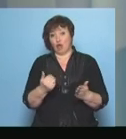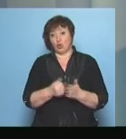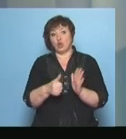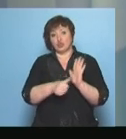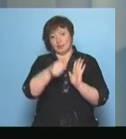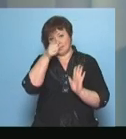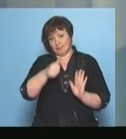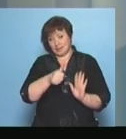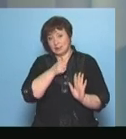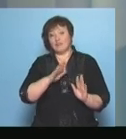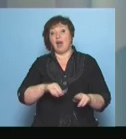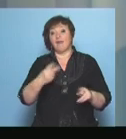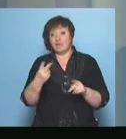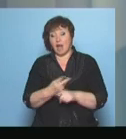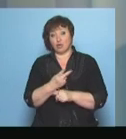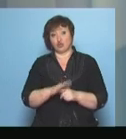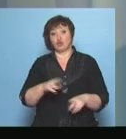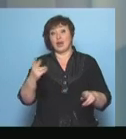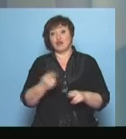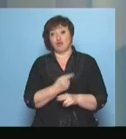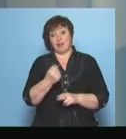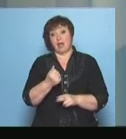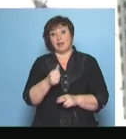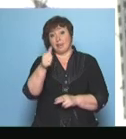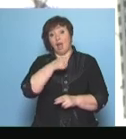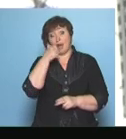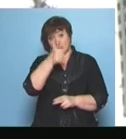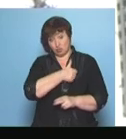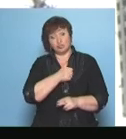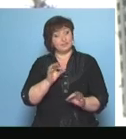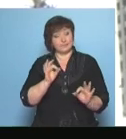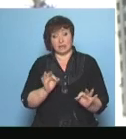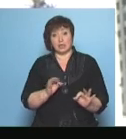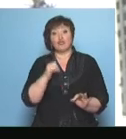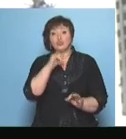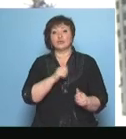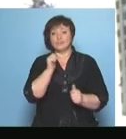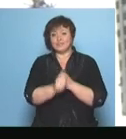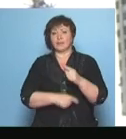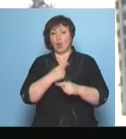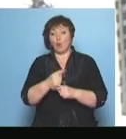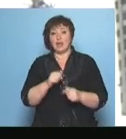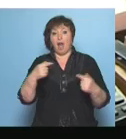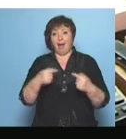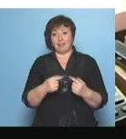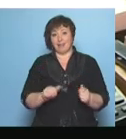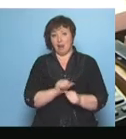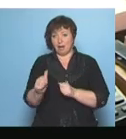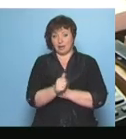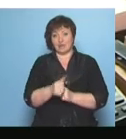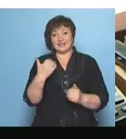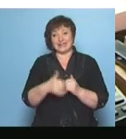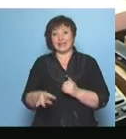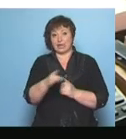это правонарушение уже будет, то лишение на год однозначно. Удмуртия из года в год в антилидерах по количеству ДТП среди